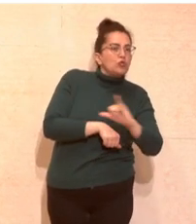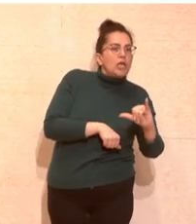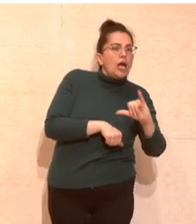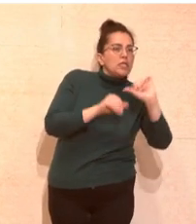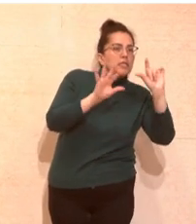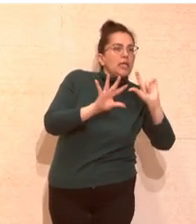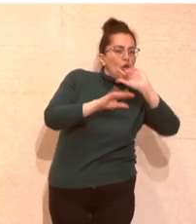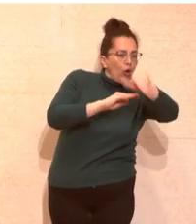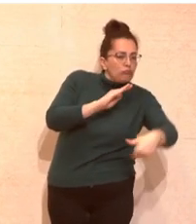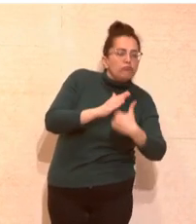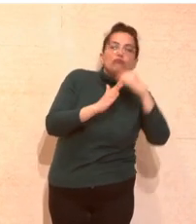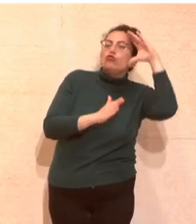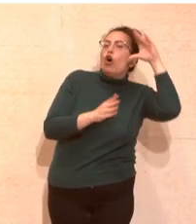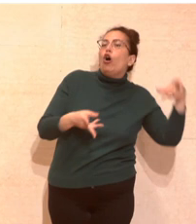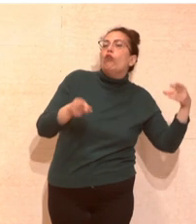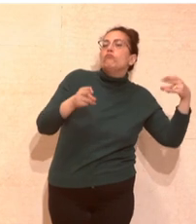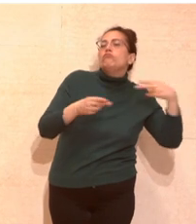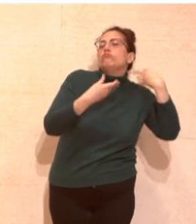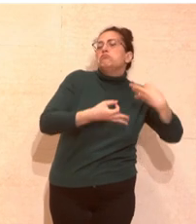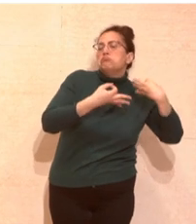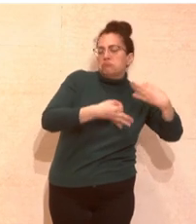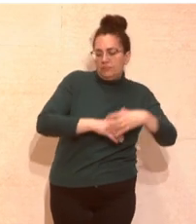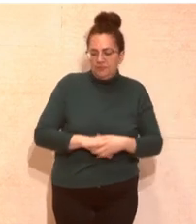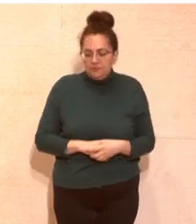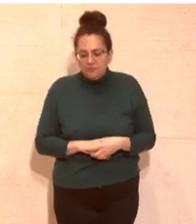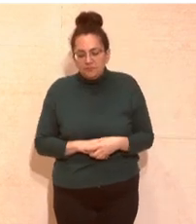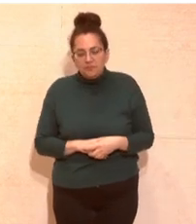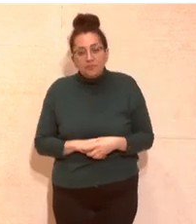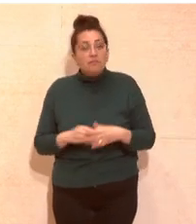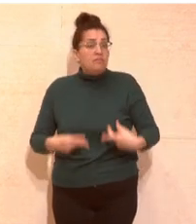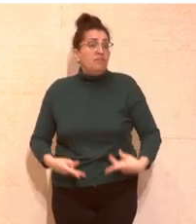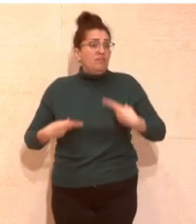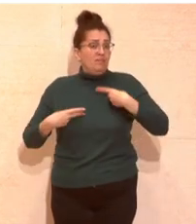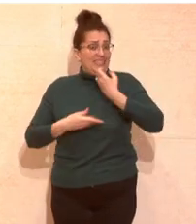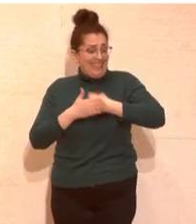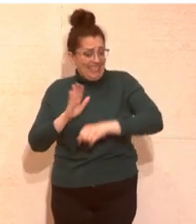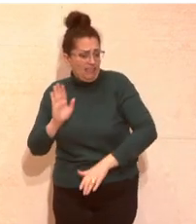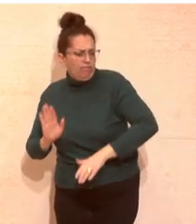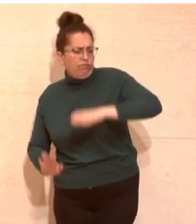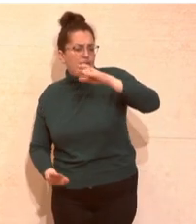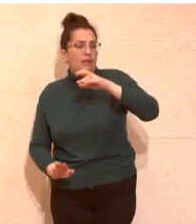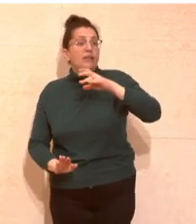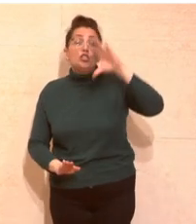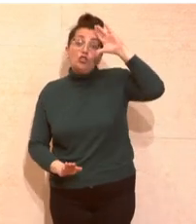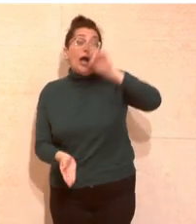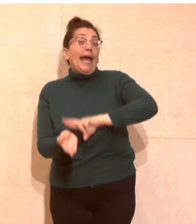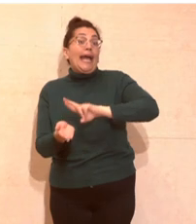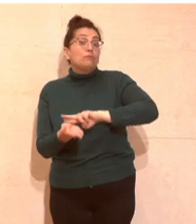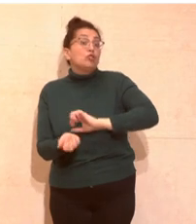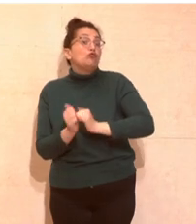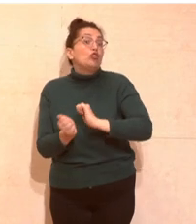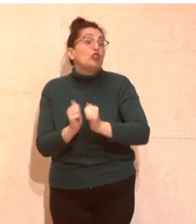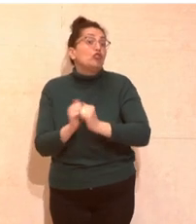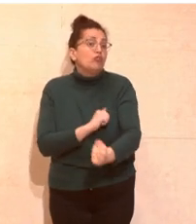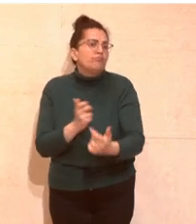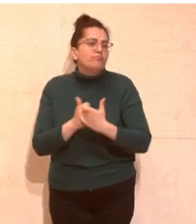classique. Alors, le rythme veille-sommeil va évoluer au cours de la vie, et vous savez que le petit enfant va avoir